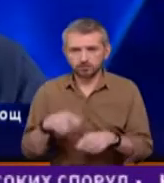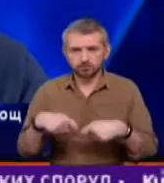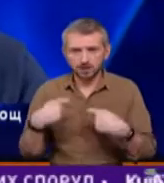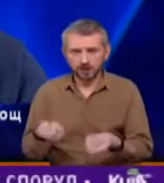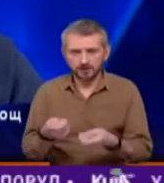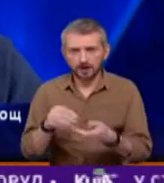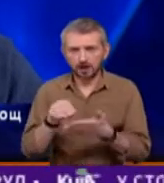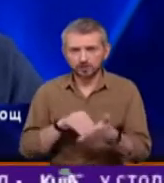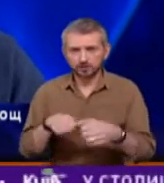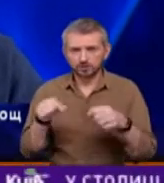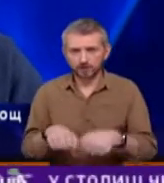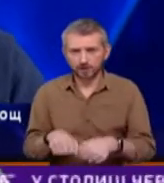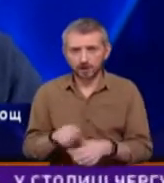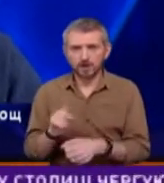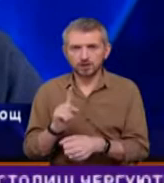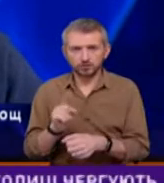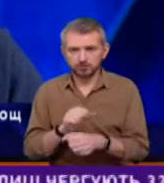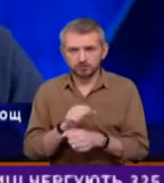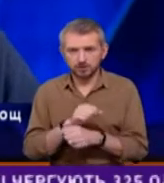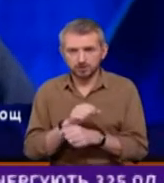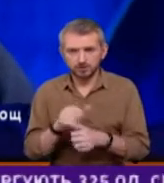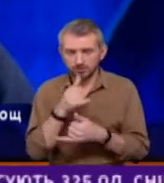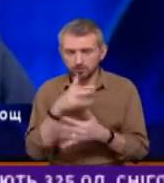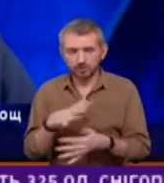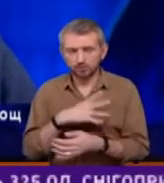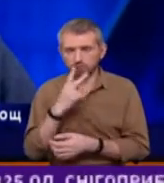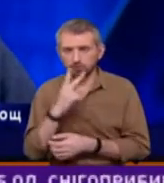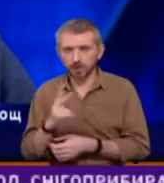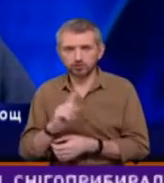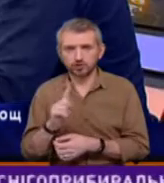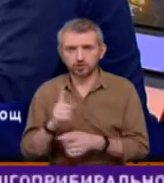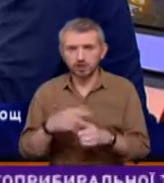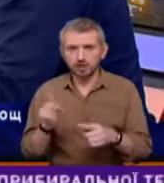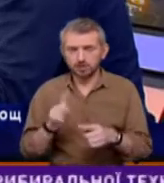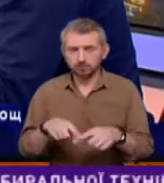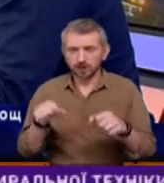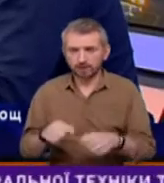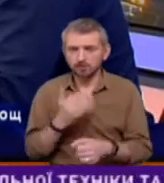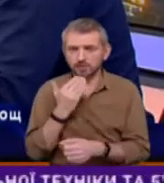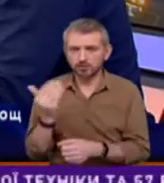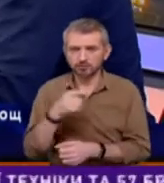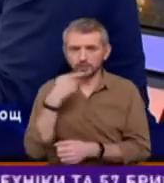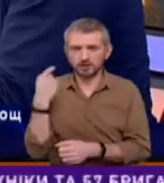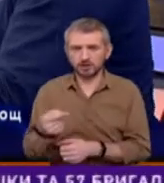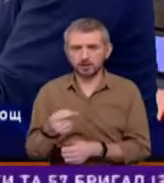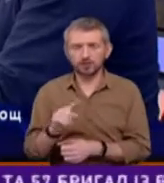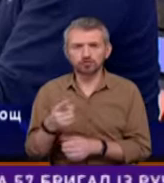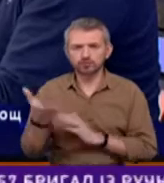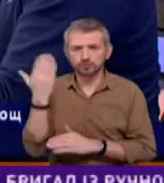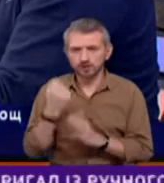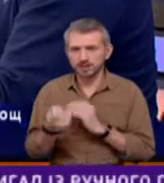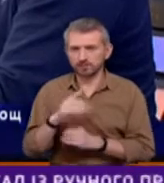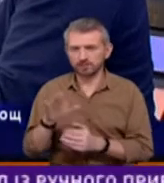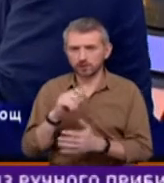було не побачити, що права на цю пісню належать Warner Music Росія? Чому тоді не виникало питання? Чому це піднялося вже після